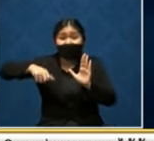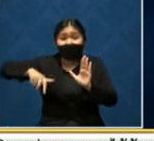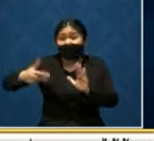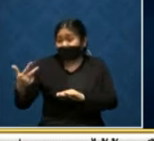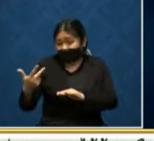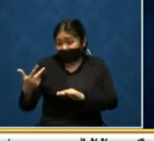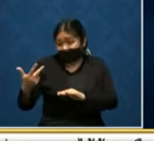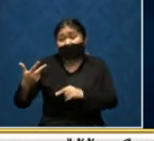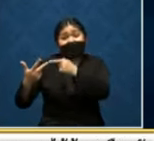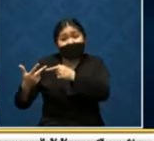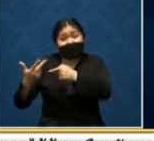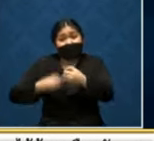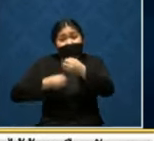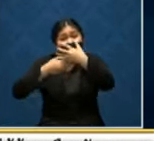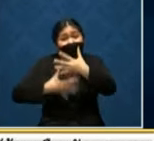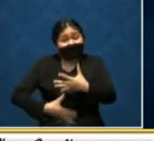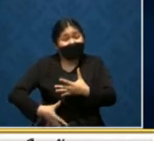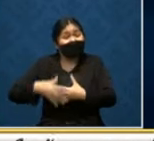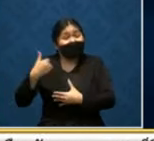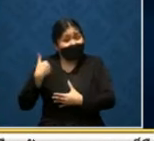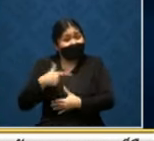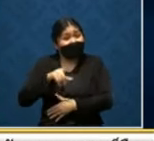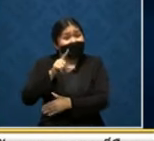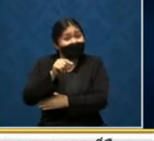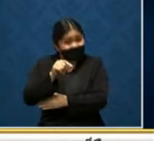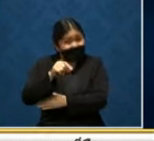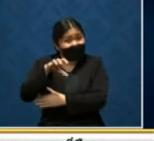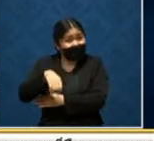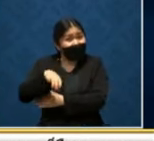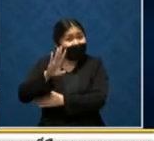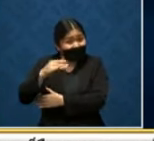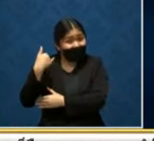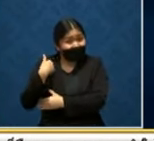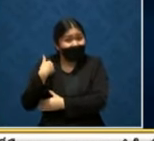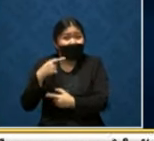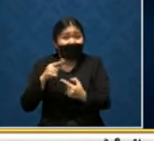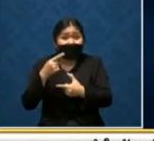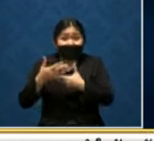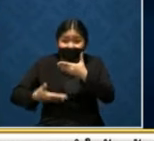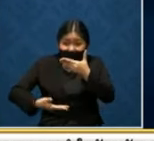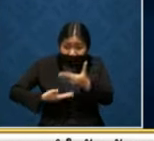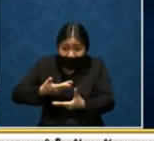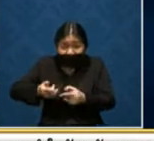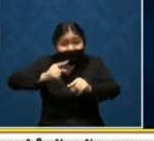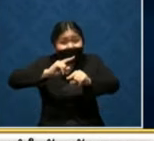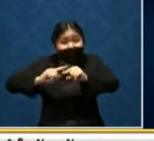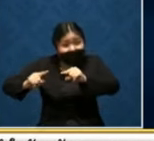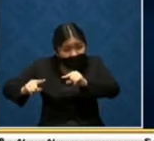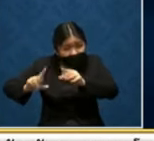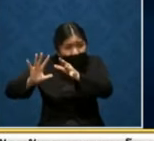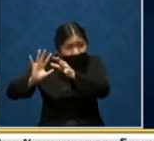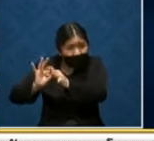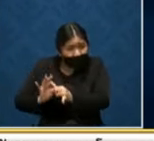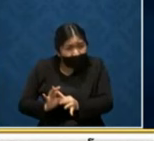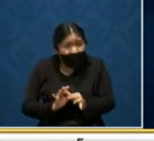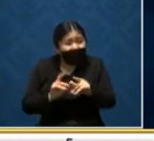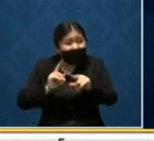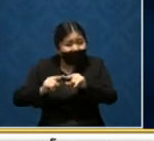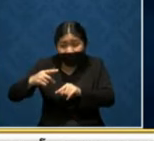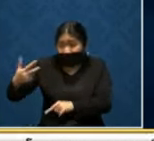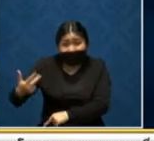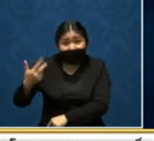หลังจากนั้นก็เริ่มปล่อยผี 20กว่าบริษัทจากตลาดผูกขาดที่ผูกขาดกันเพียงแค่ 3เจ้า